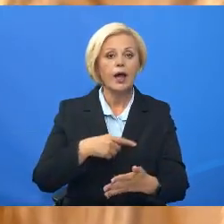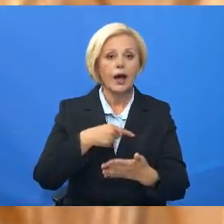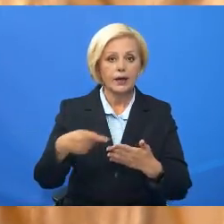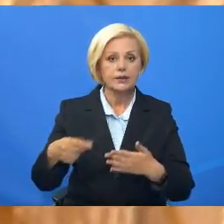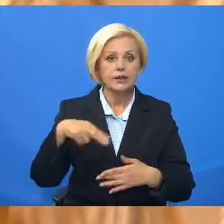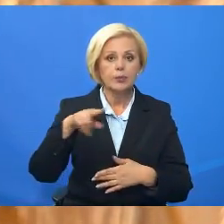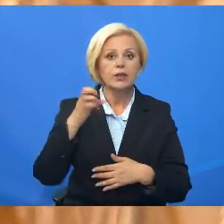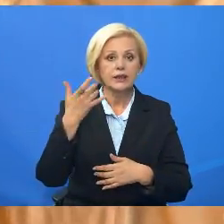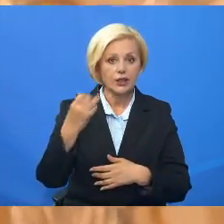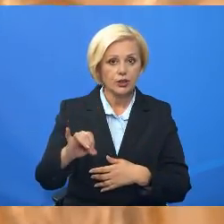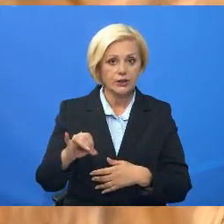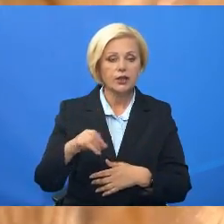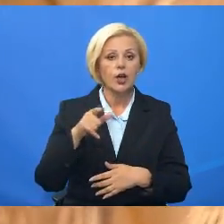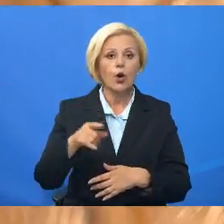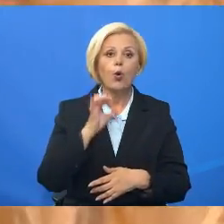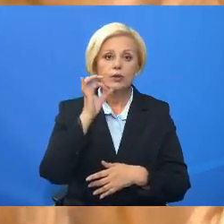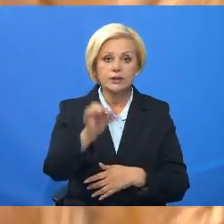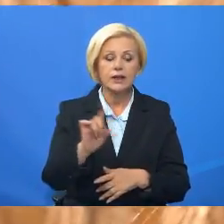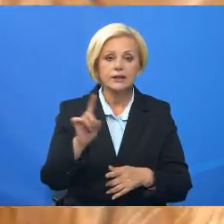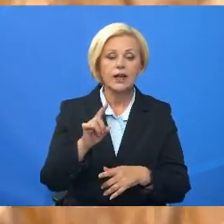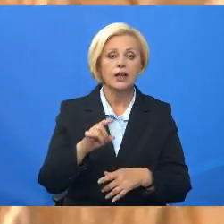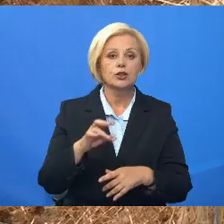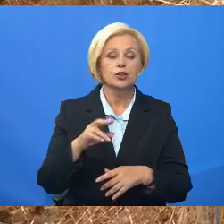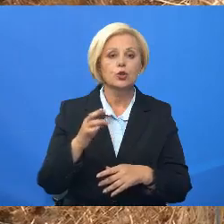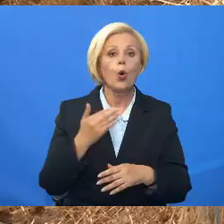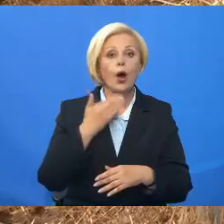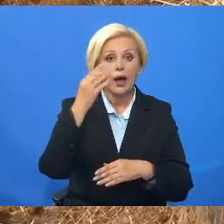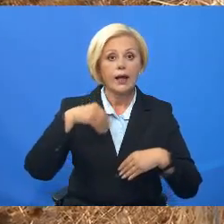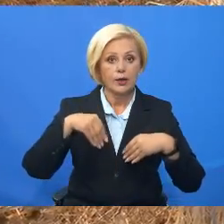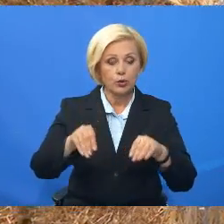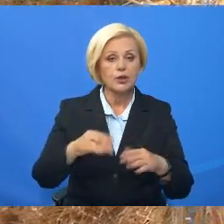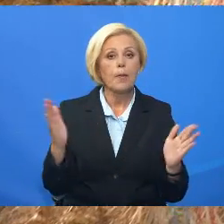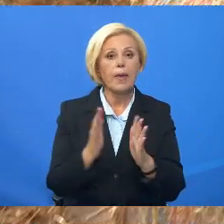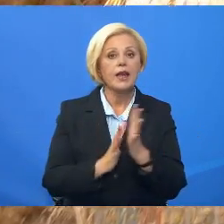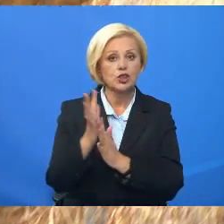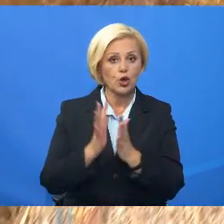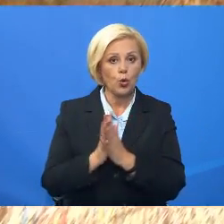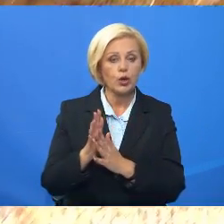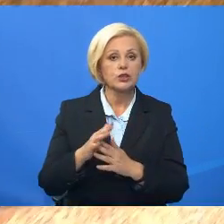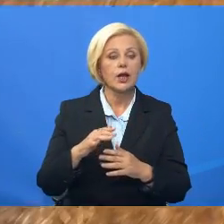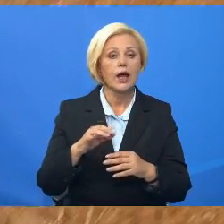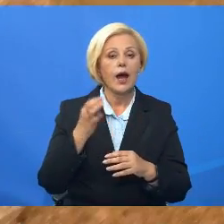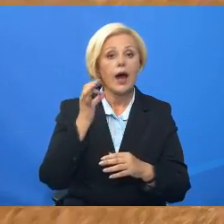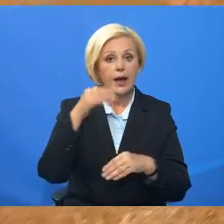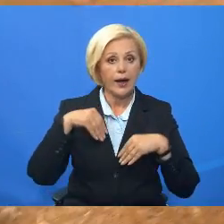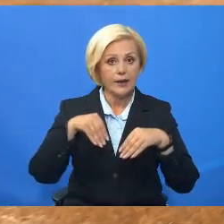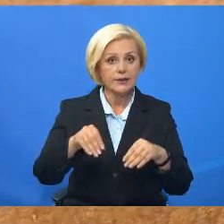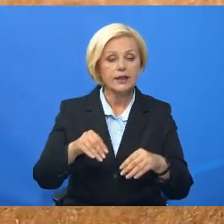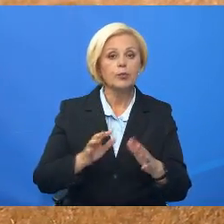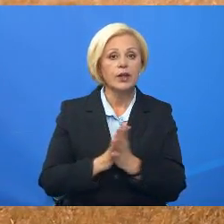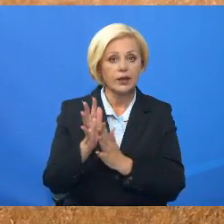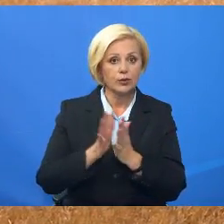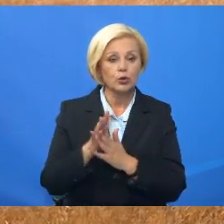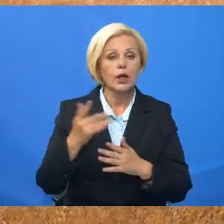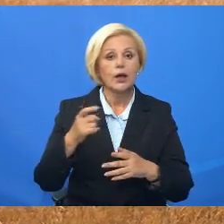Дмітрый Петражыцкі. Ён нагадаў, што яравыя даюць меншую ўраджайнасць. Павелічэнне долі азімых збожжавых дасць магчымасць